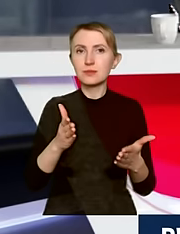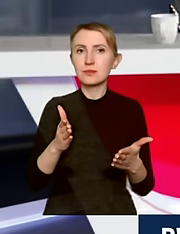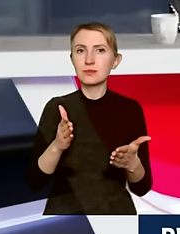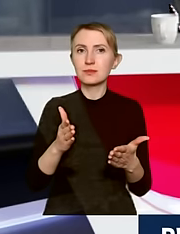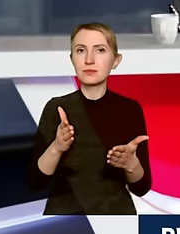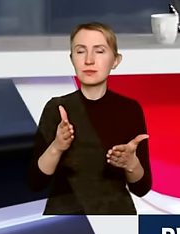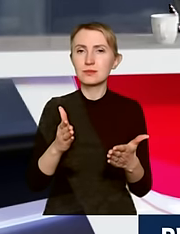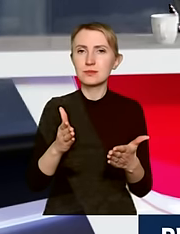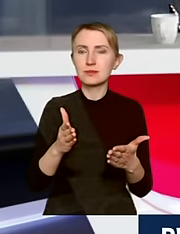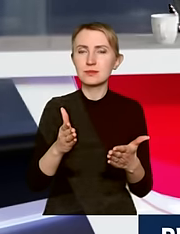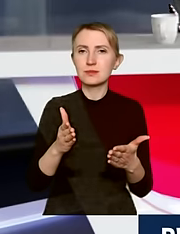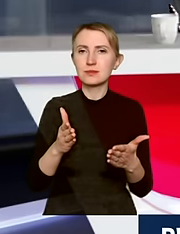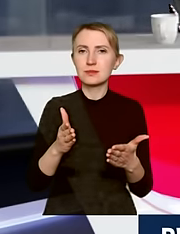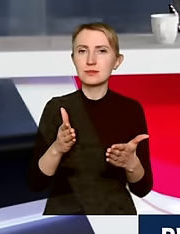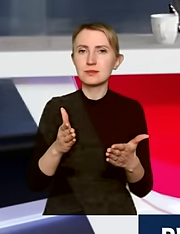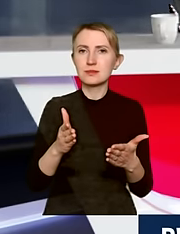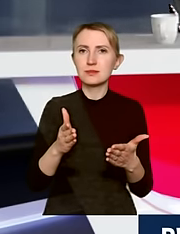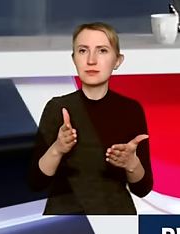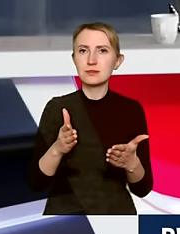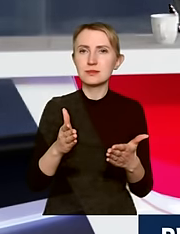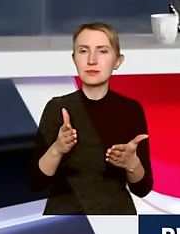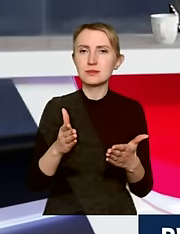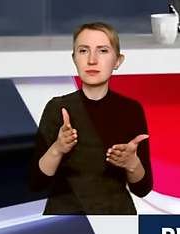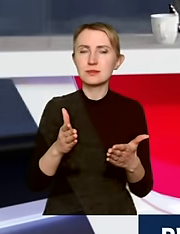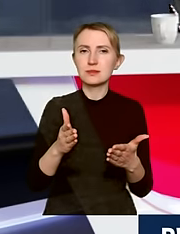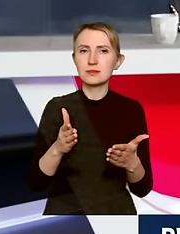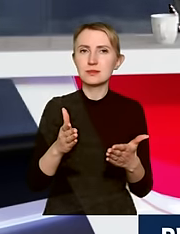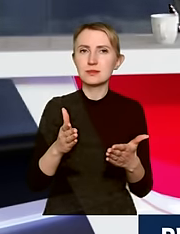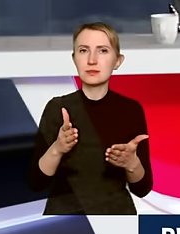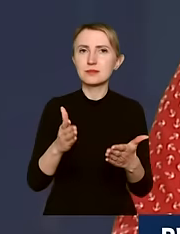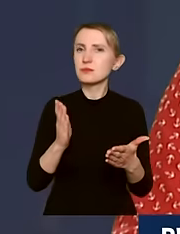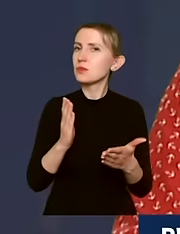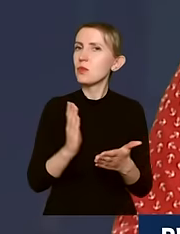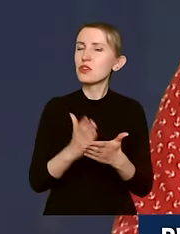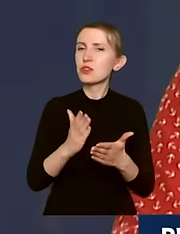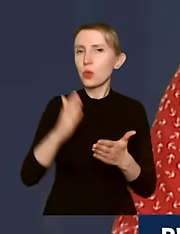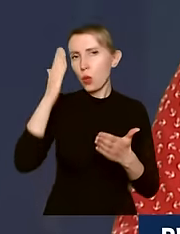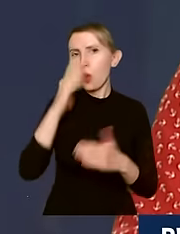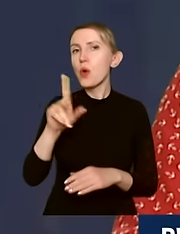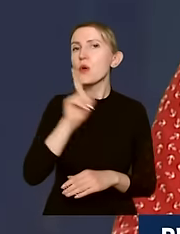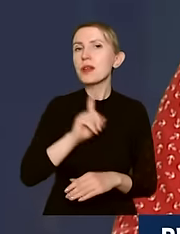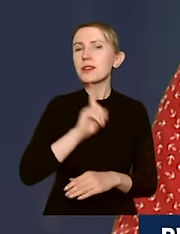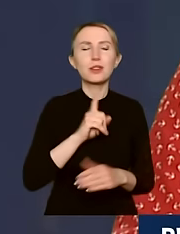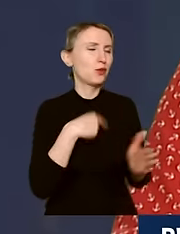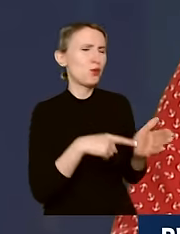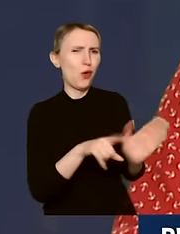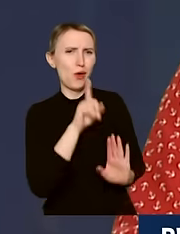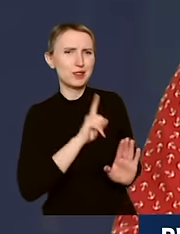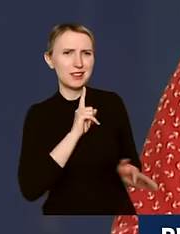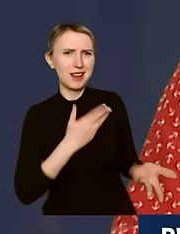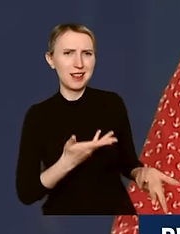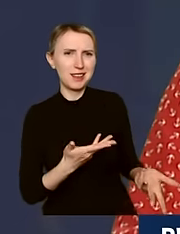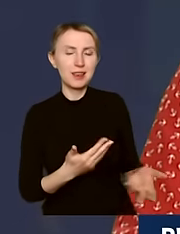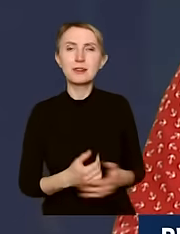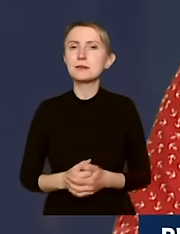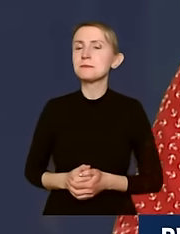do jakiejś, no, do spłycając go tak naprawdę, no do tego wymiaru. Religię, oczywiście, to, że nie. Ludzie, oczywiście, że chodziło